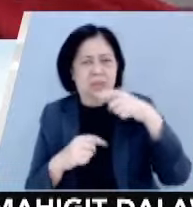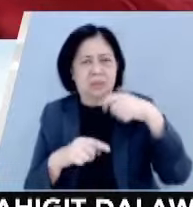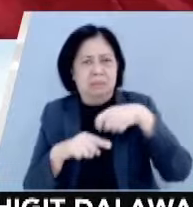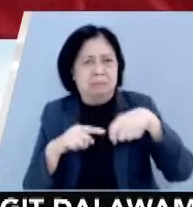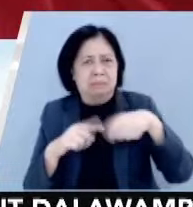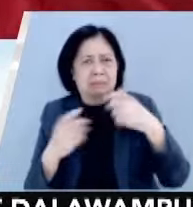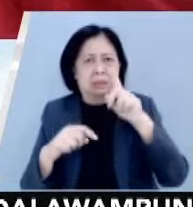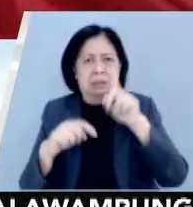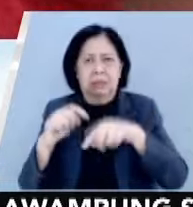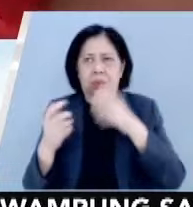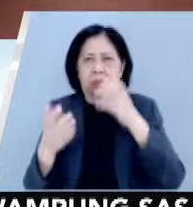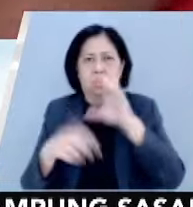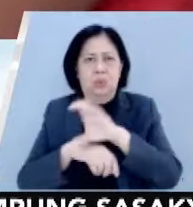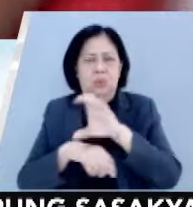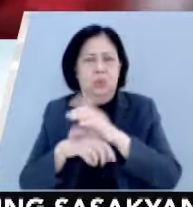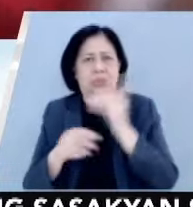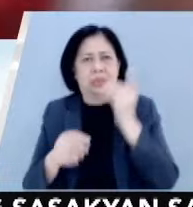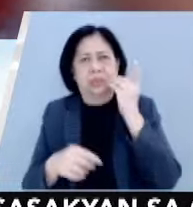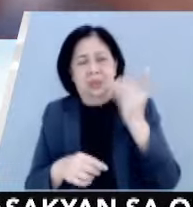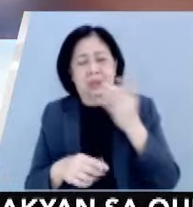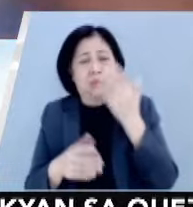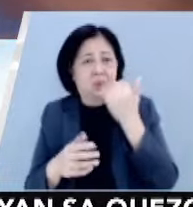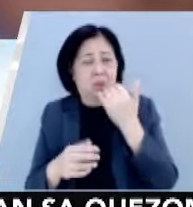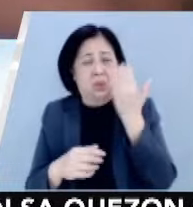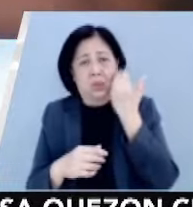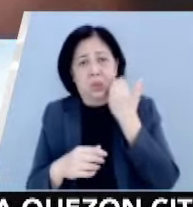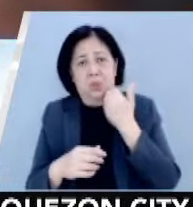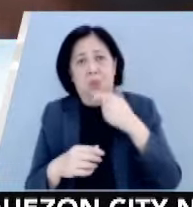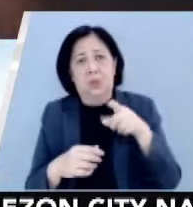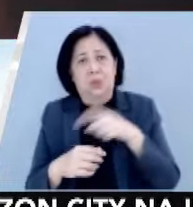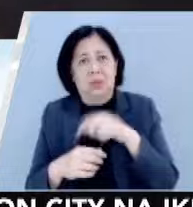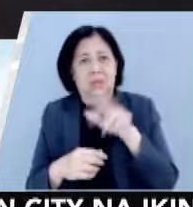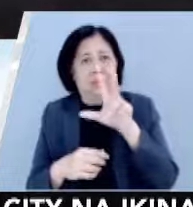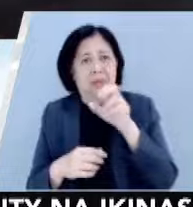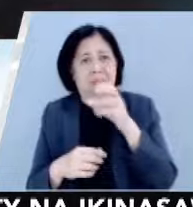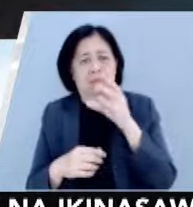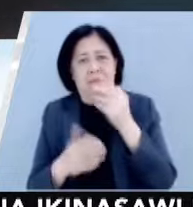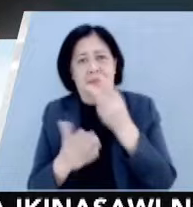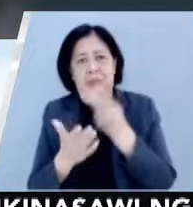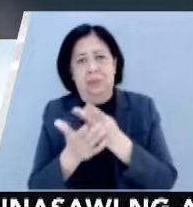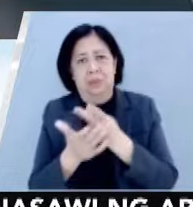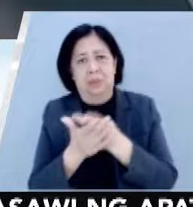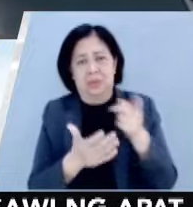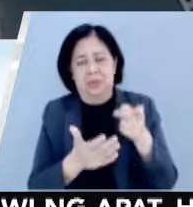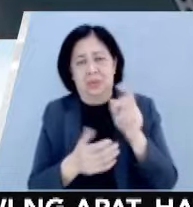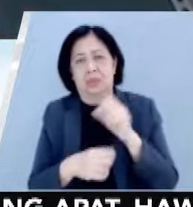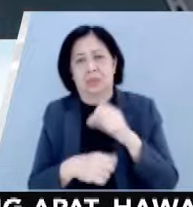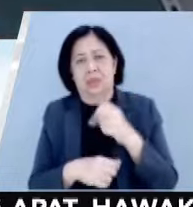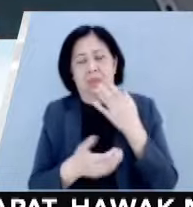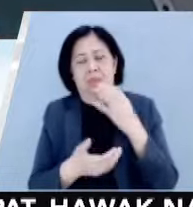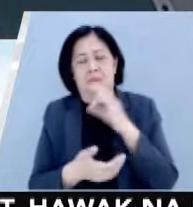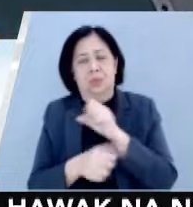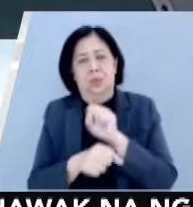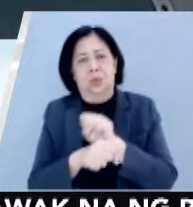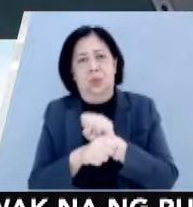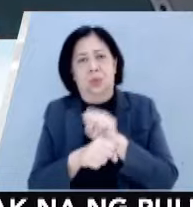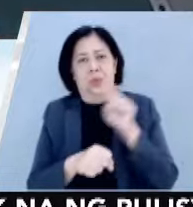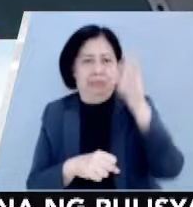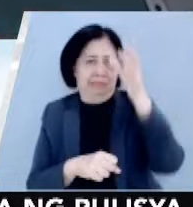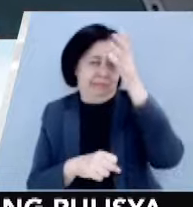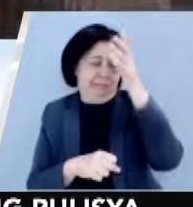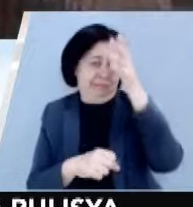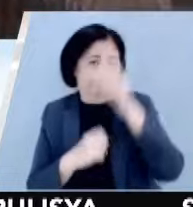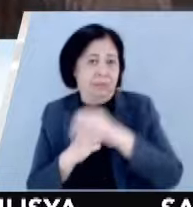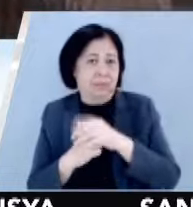sa dentista dahil kulang pa raw ang 350 pesos kada araw na kita ng kanyang ama na